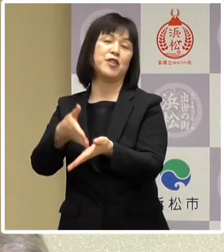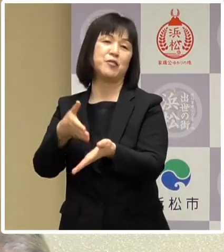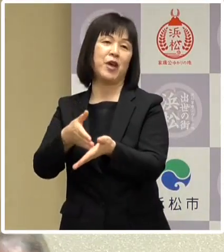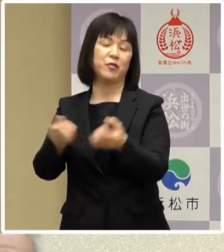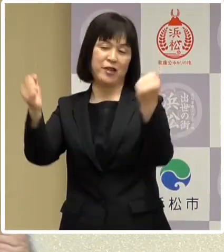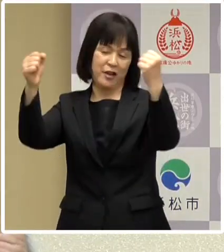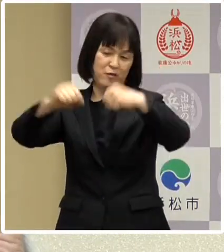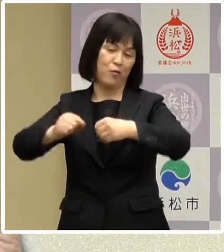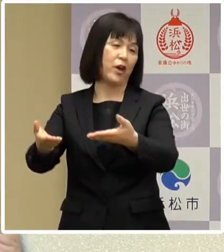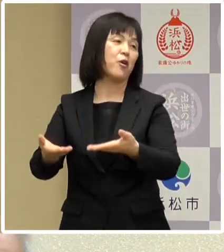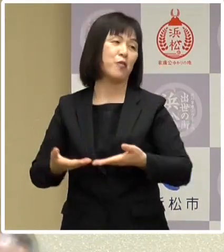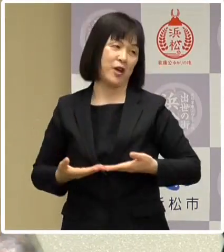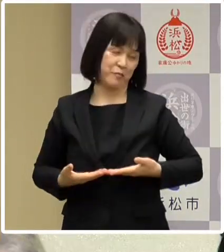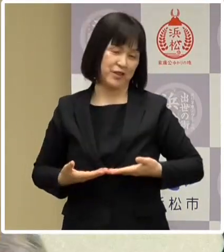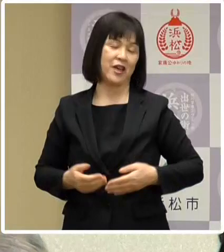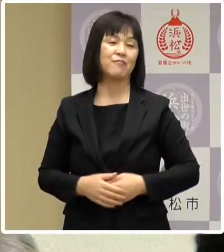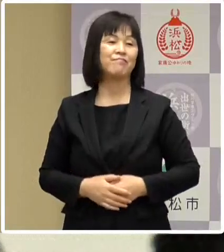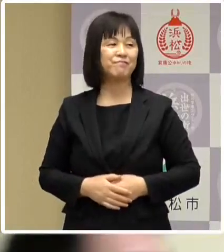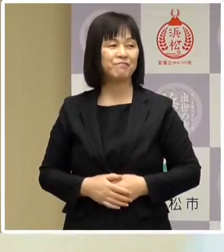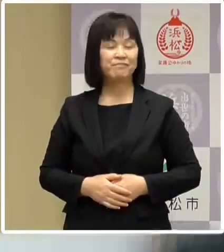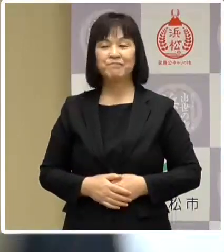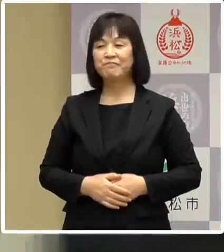解いただいたというところです。